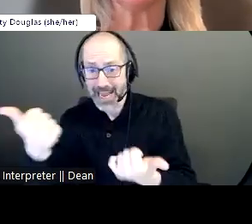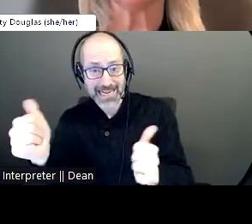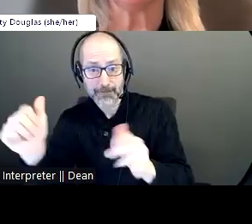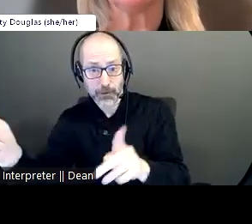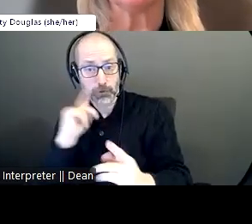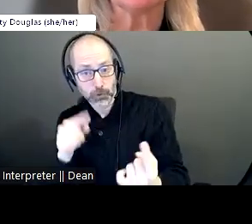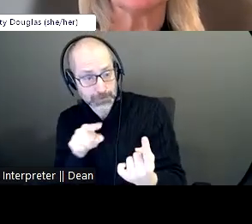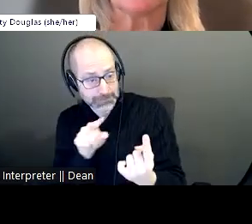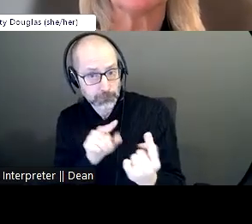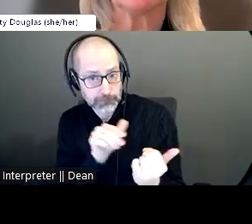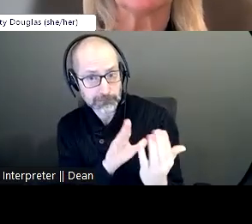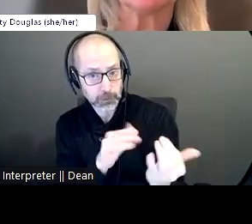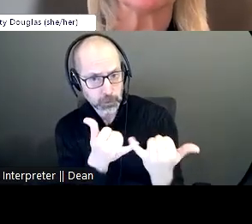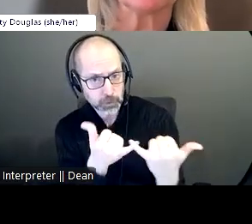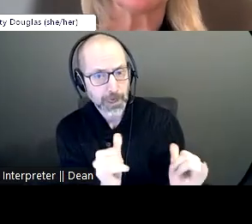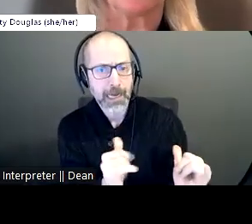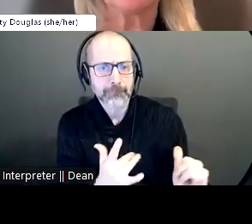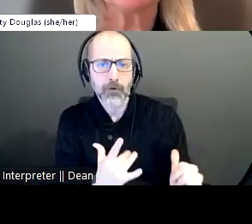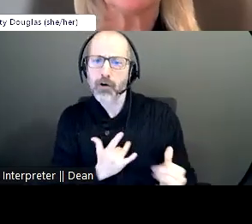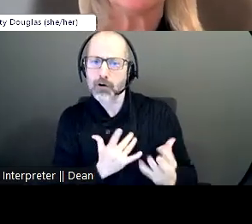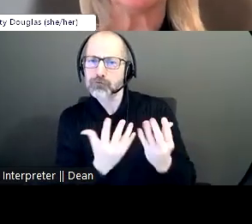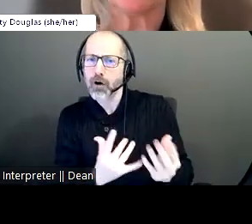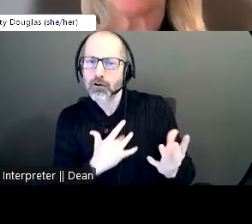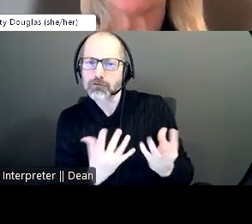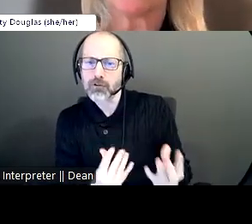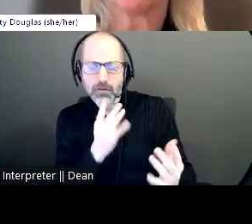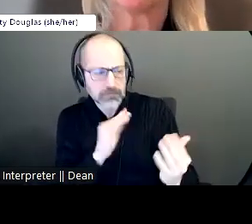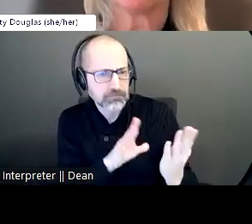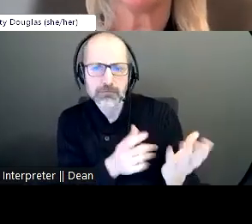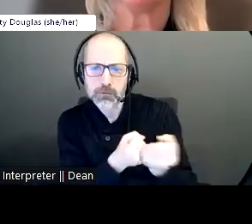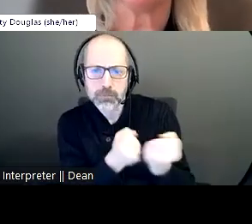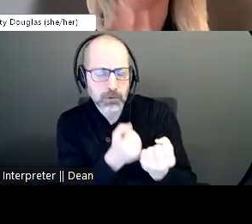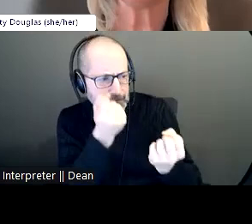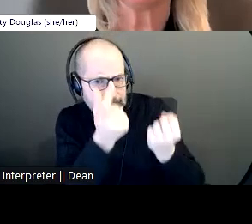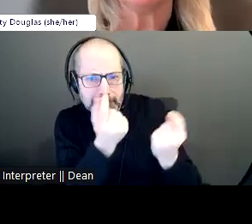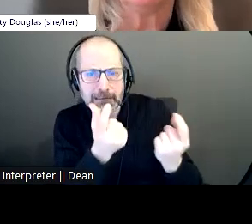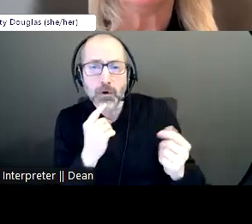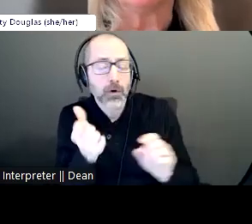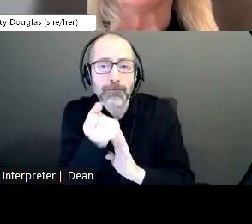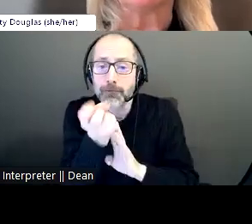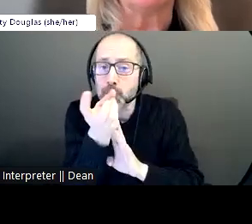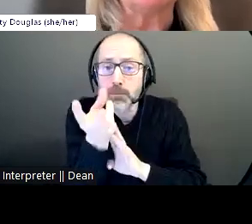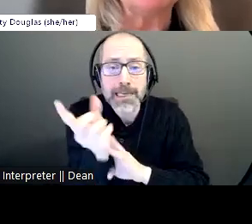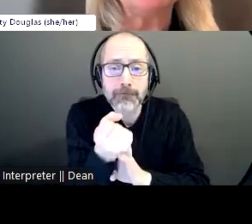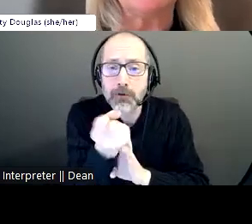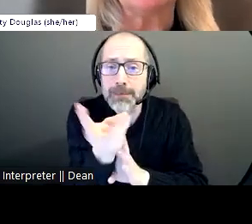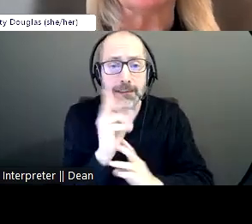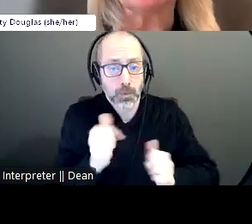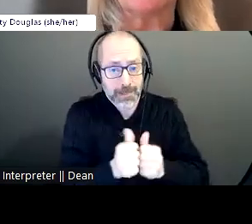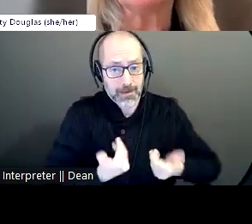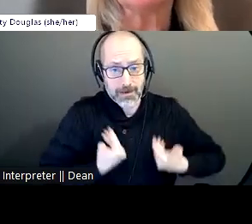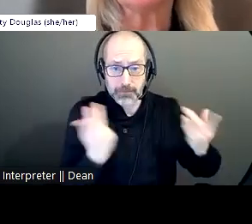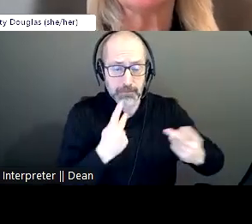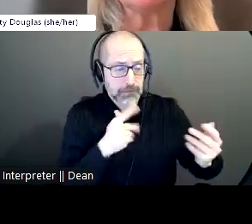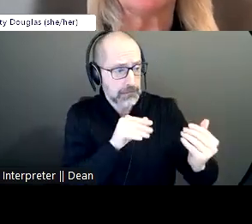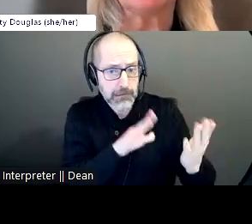montraient qu'ils se préoccupaient, la personne essayait de faire preuve du fait qu'ils comprenaient et soutenaient et prenaient quelques minutes à